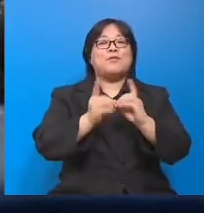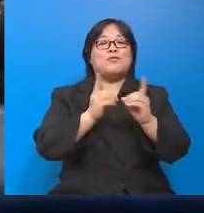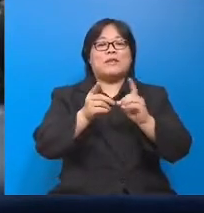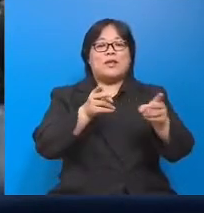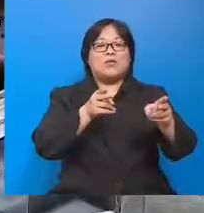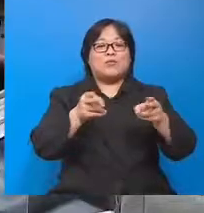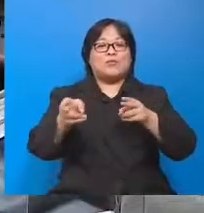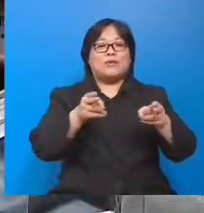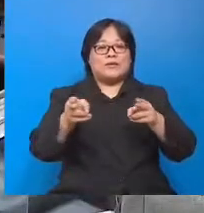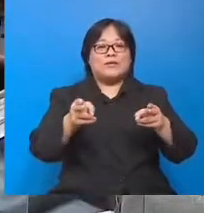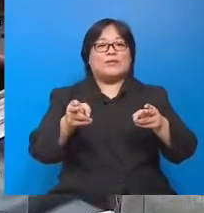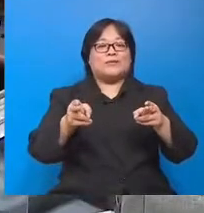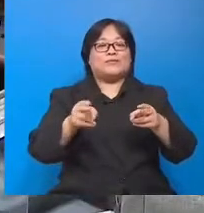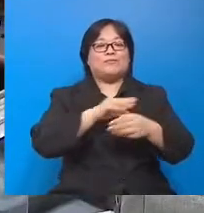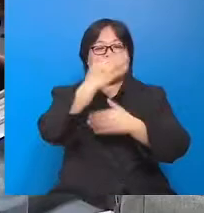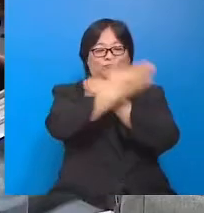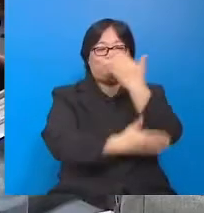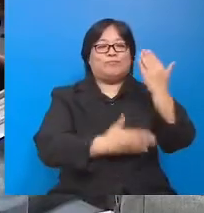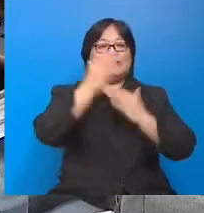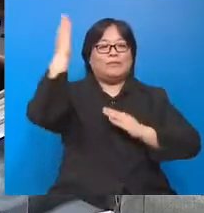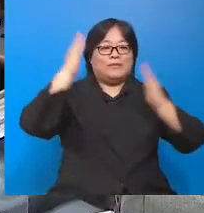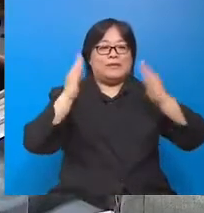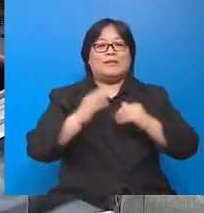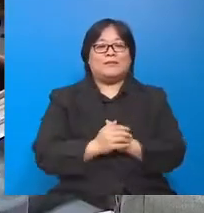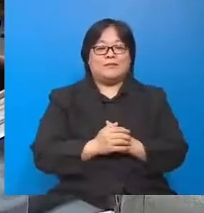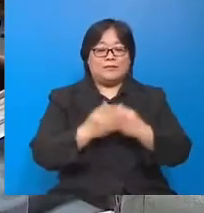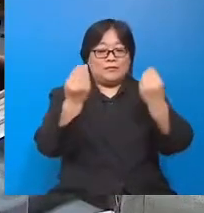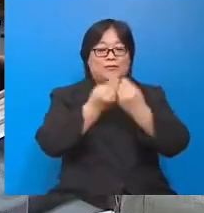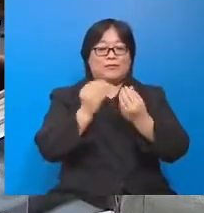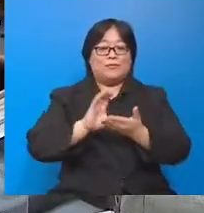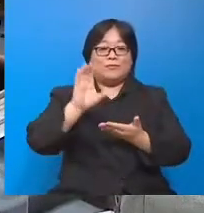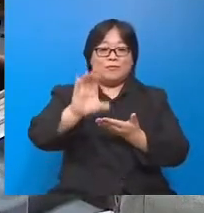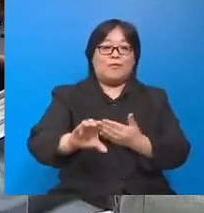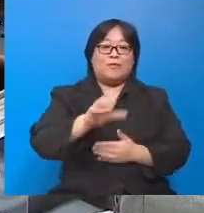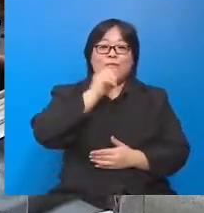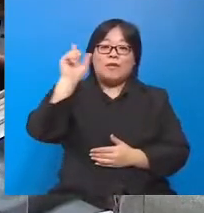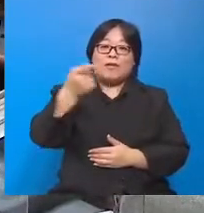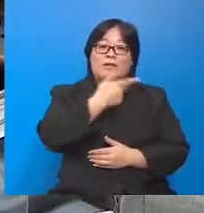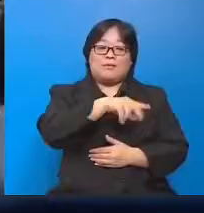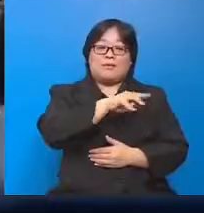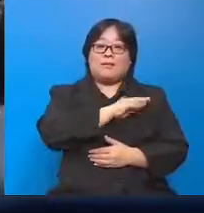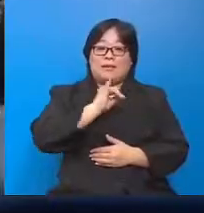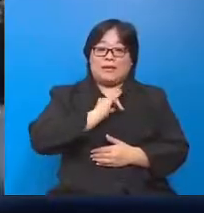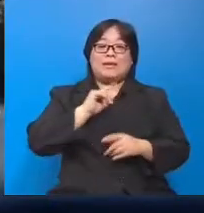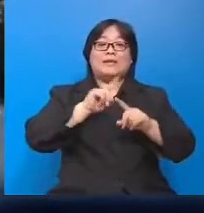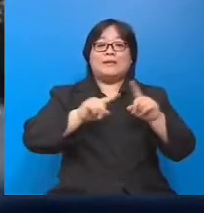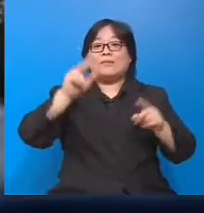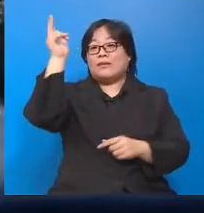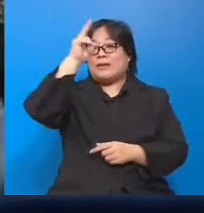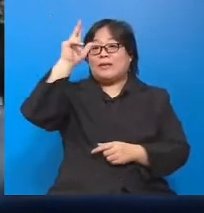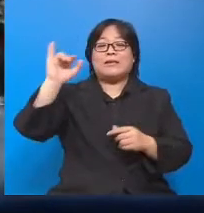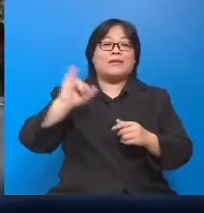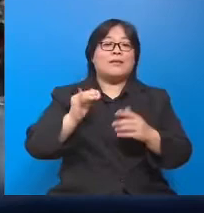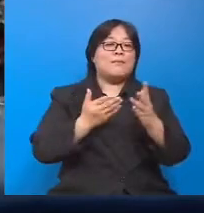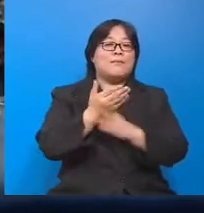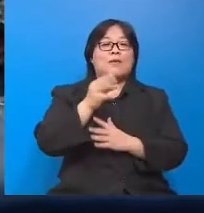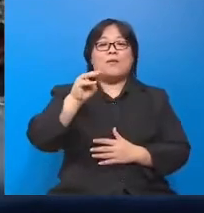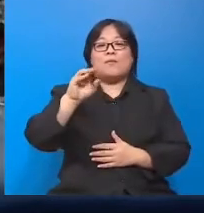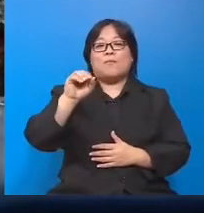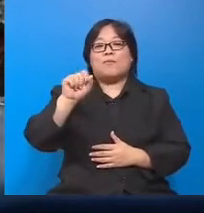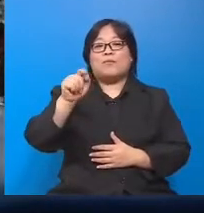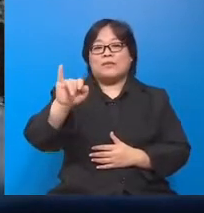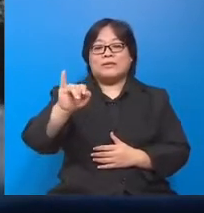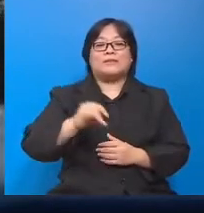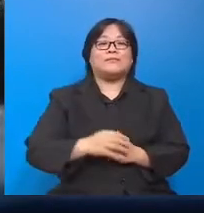ausah Wan seluruh negara peruntukan diberi bukan saja oleh Kementerian sayur tapi oleh kerajaan menurut emosi dan